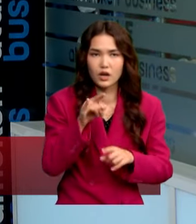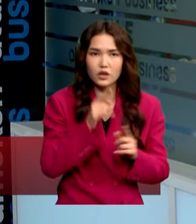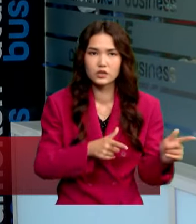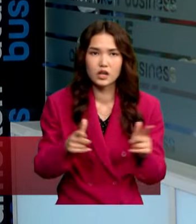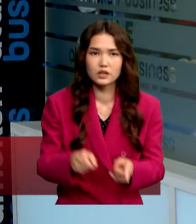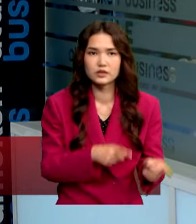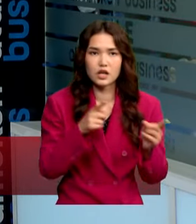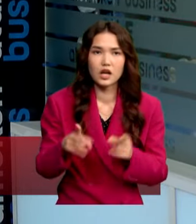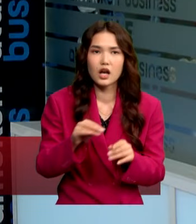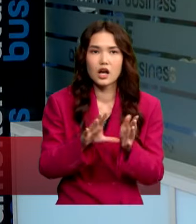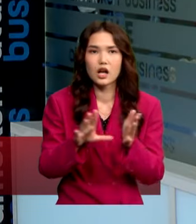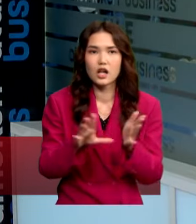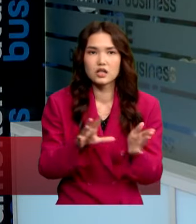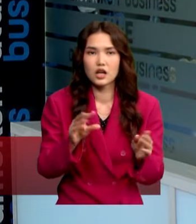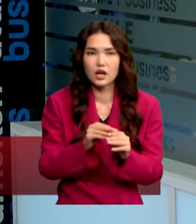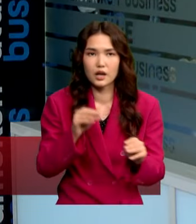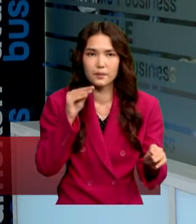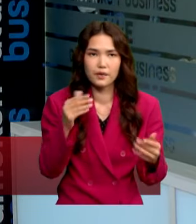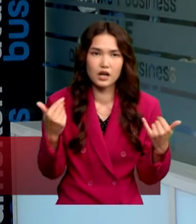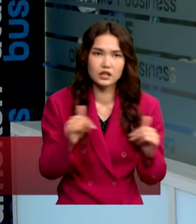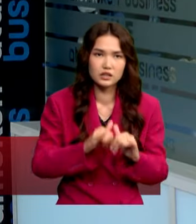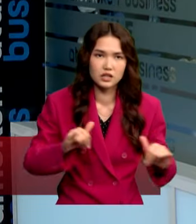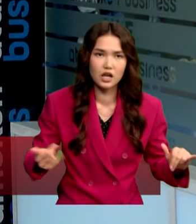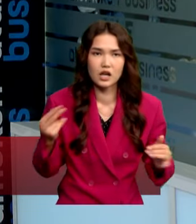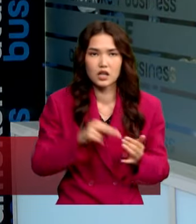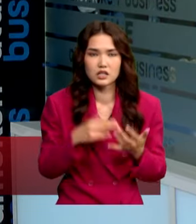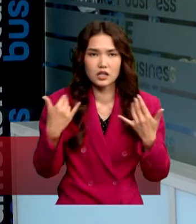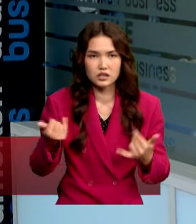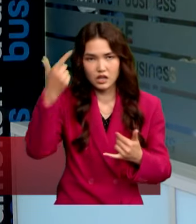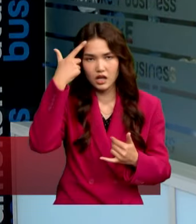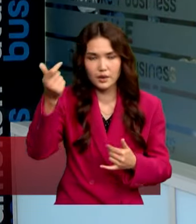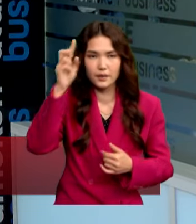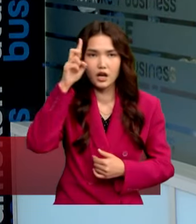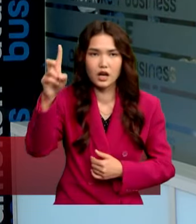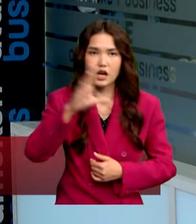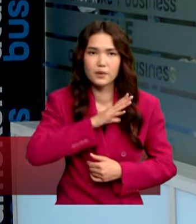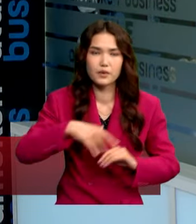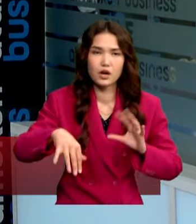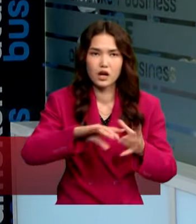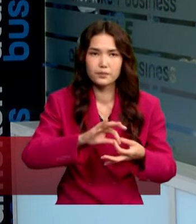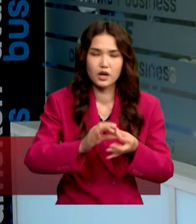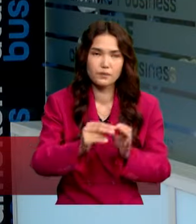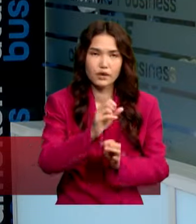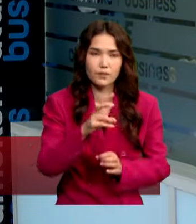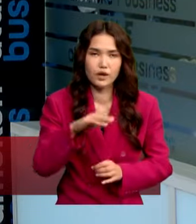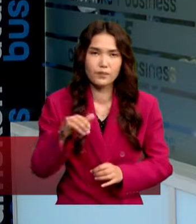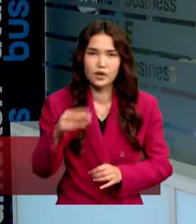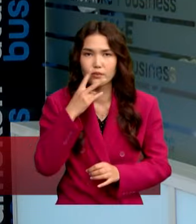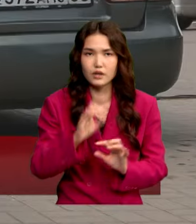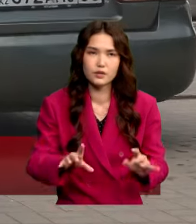готовы пересаживаться на электромобили, о развитии которых также сегодня сообщили в правительстве. Все подробности у Жанна.